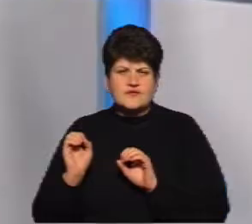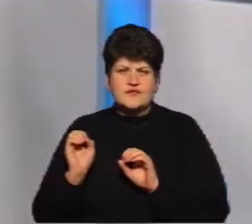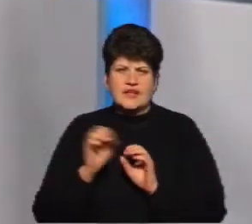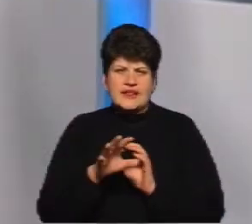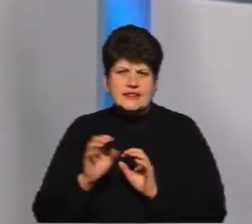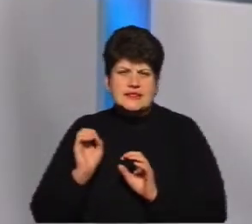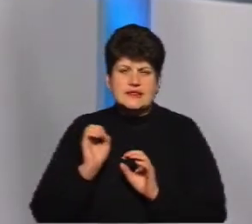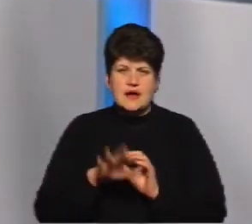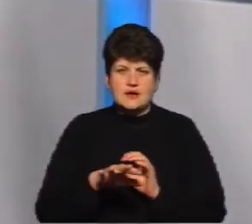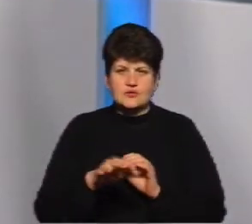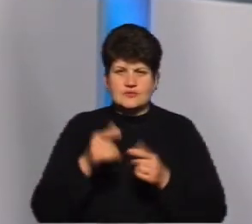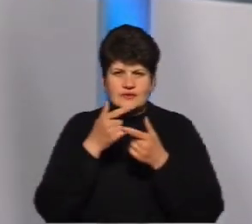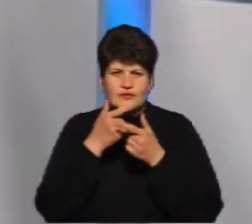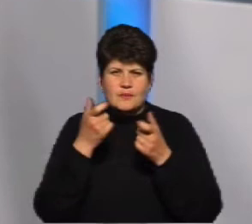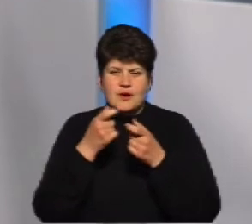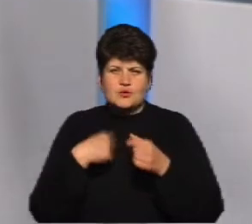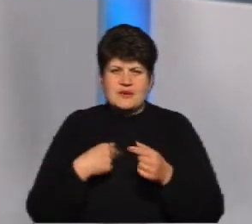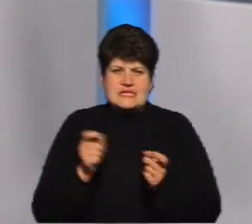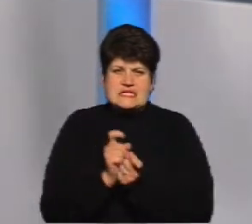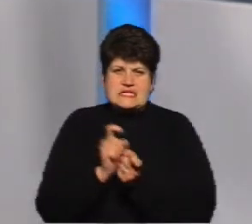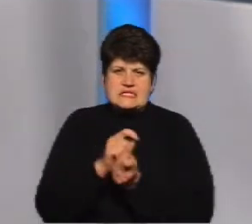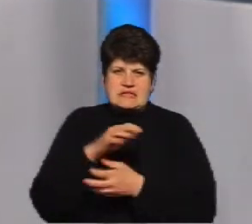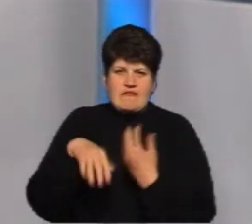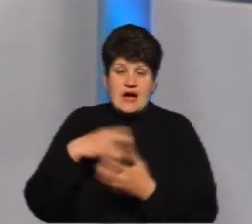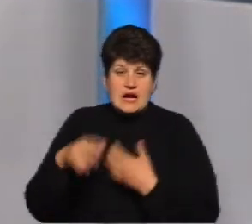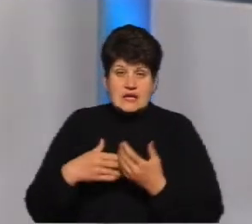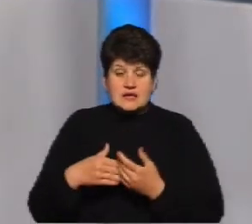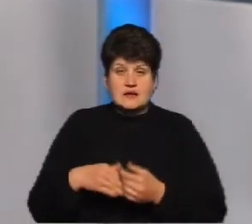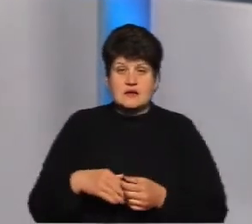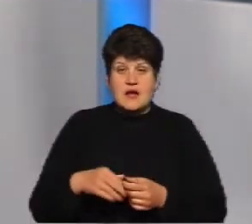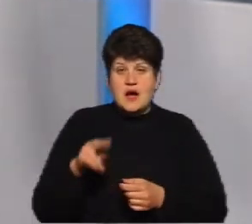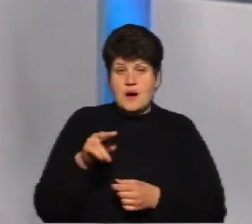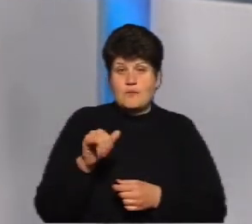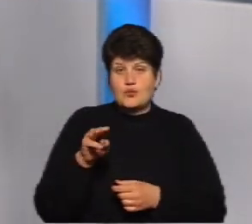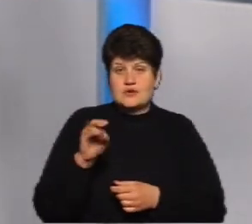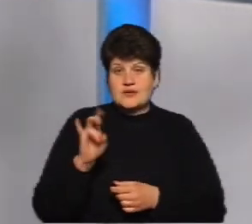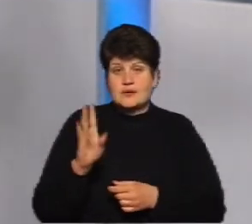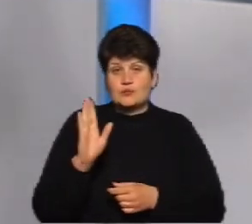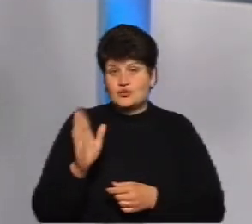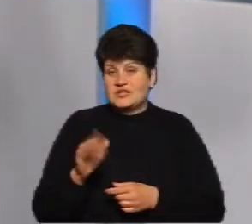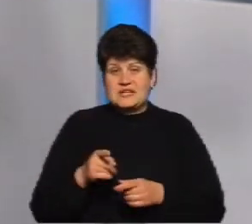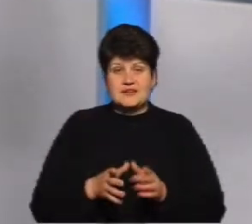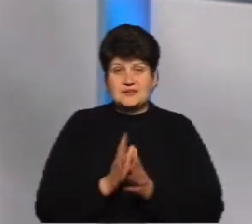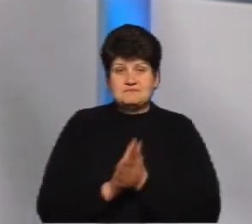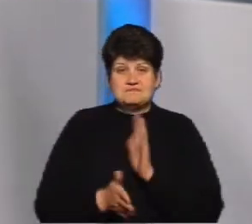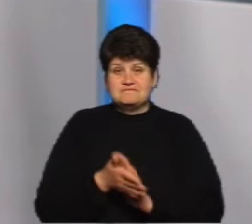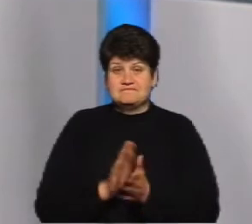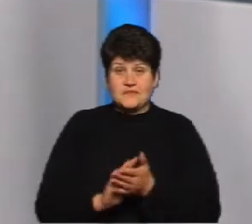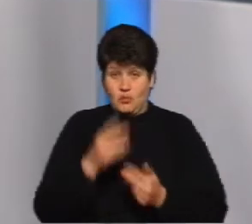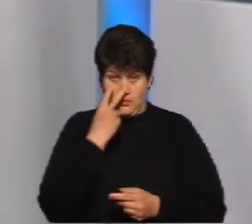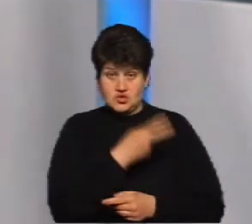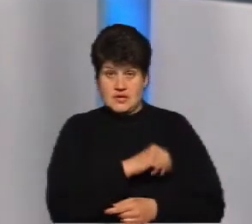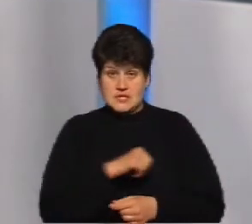ми пересварились між собою. А Путін буде тільки руки потирати, от дивіться, вони самі між собою